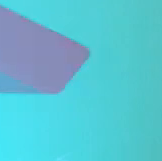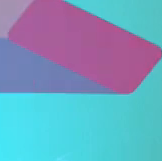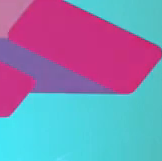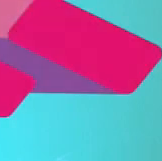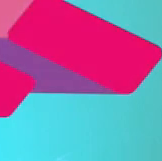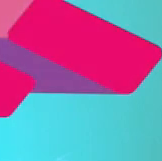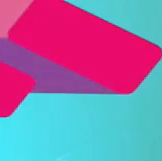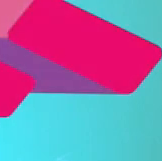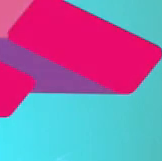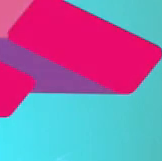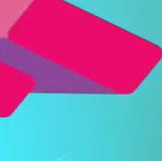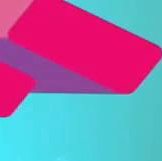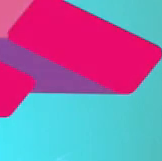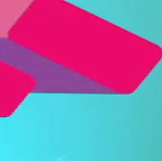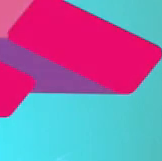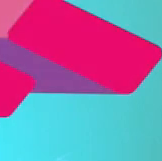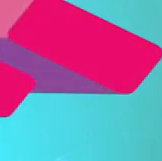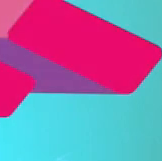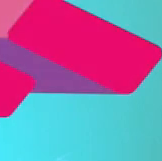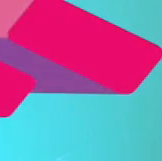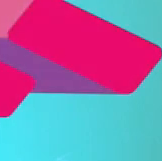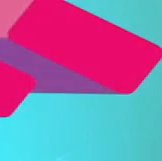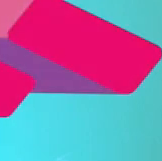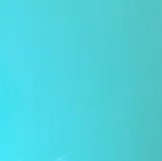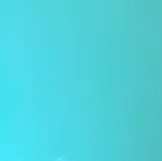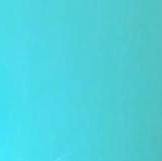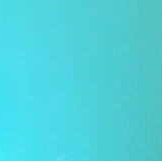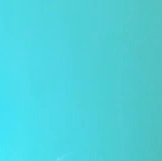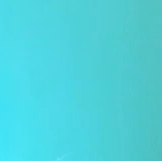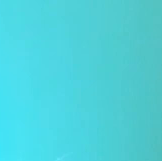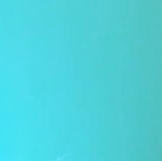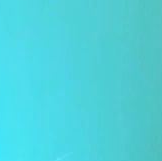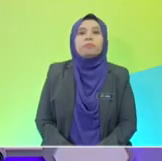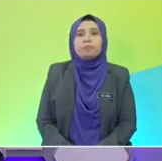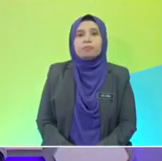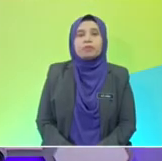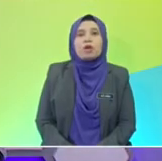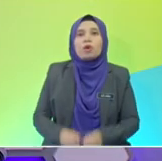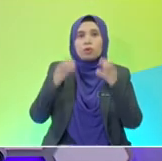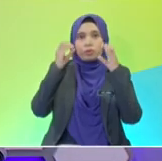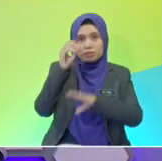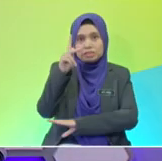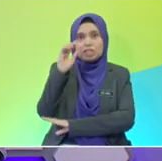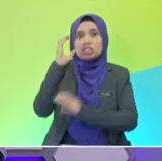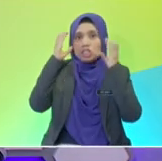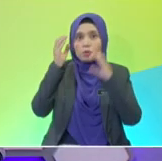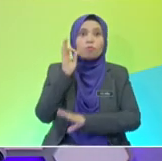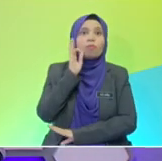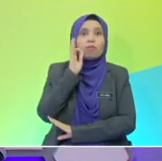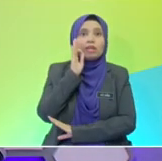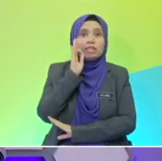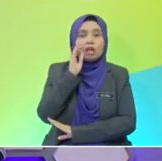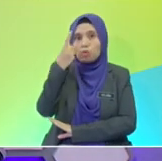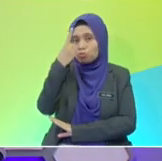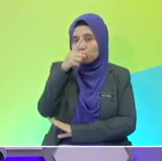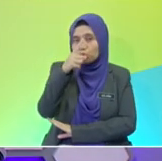mahsuri ah yang akan bersama-sama kita pada hari ini Cikgu Farida hari ini khas untuk calon-calon